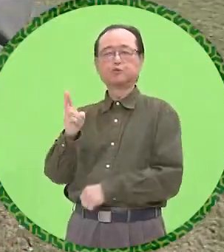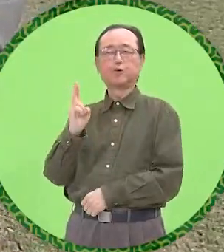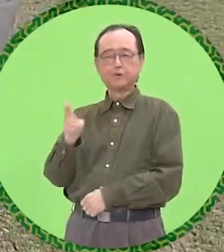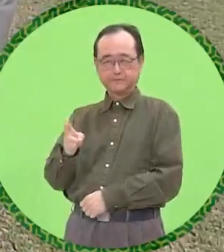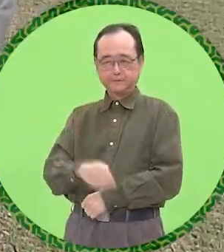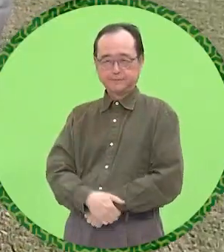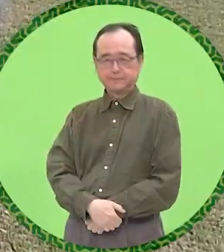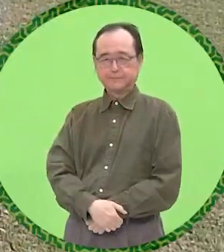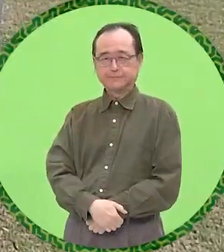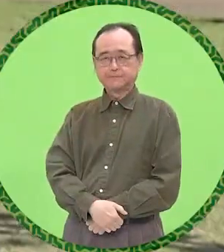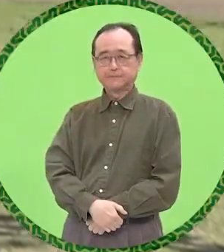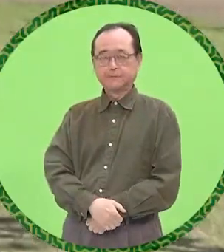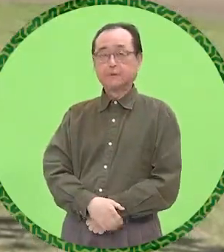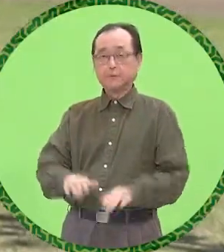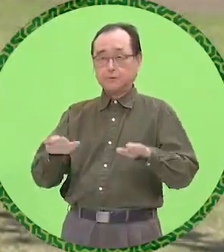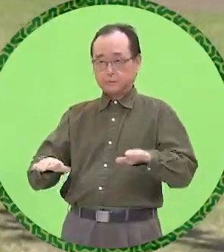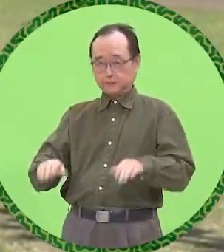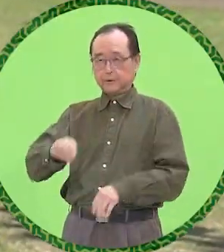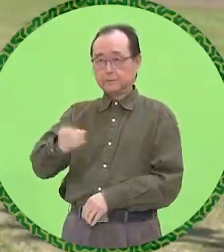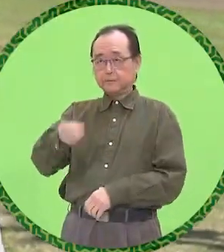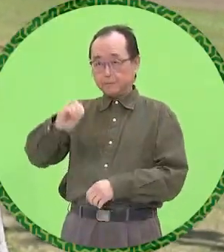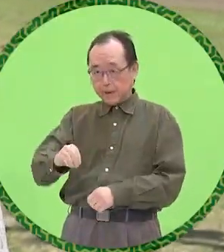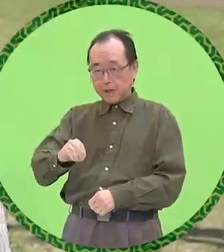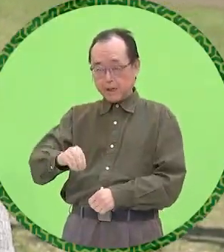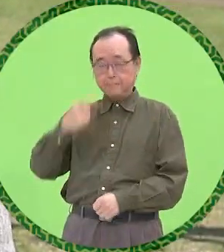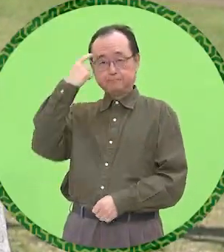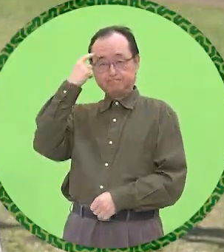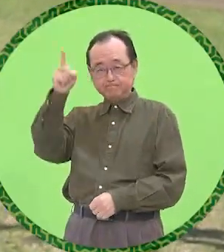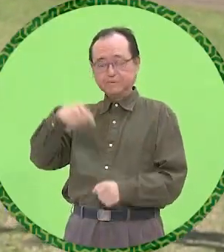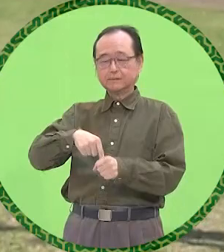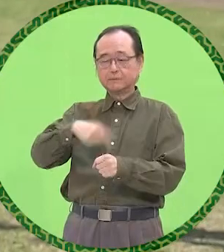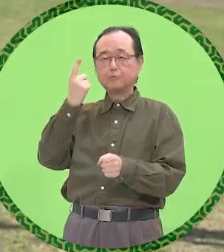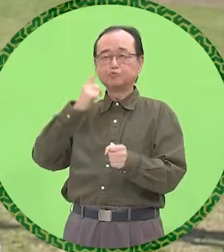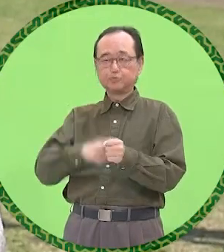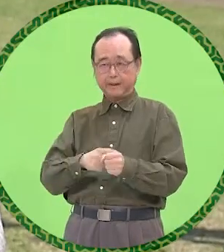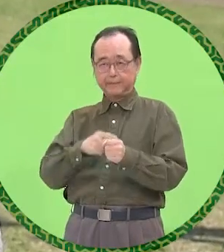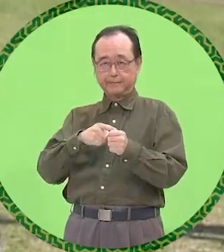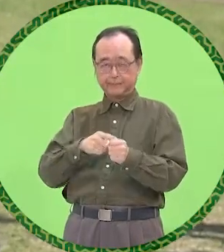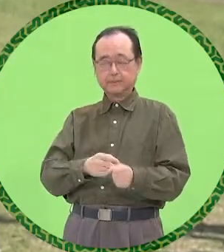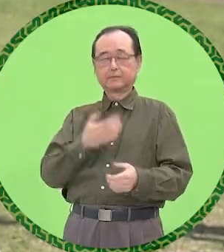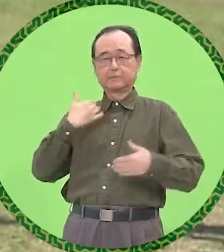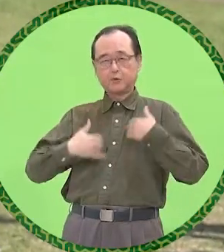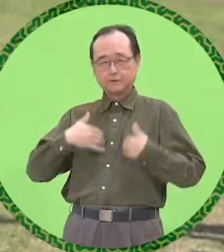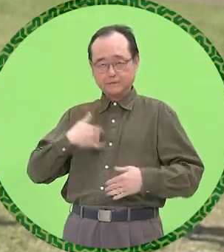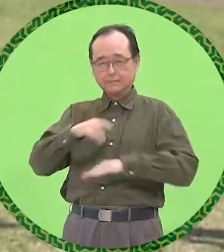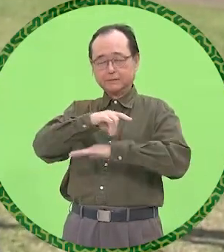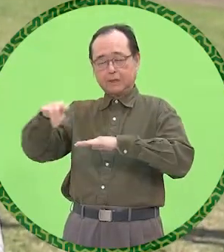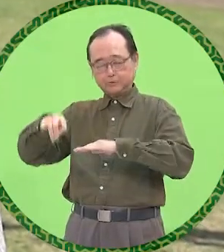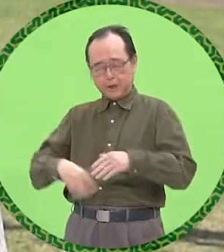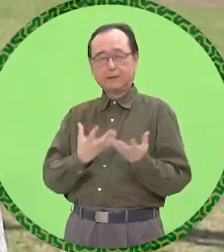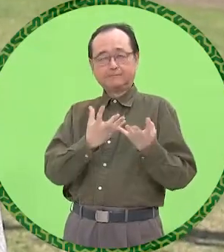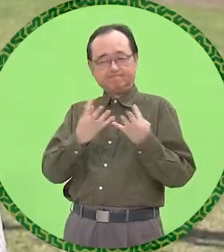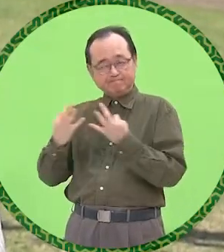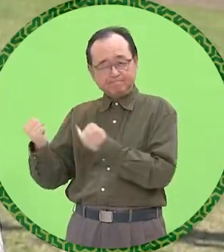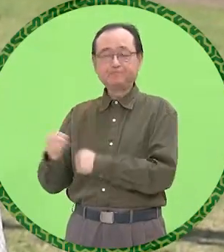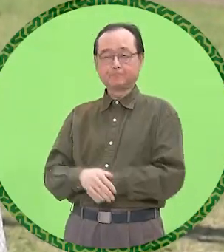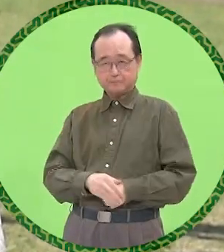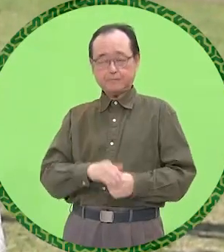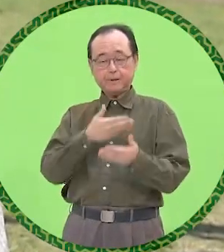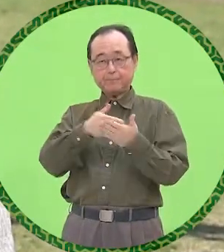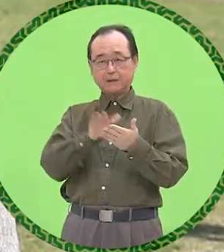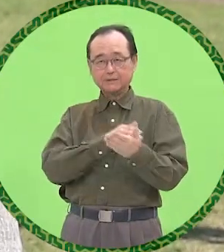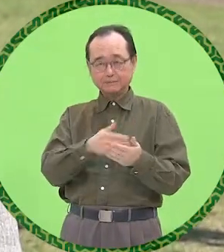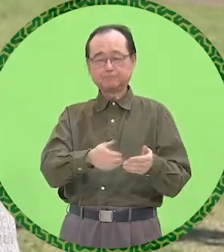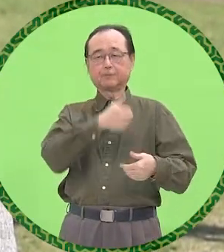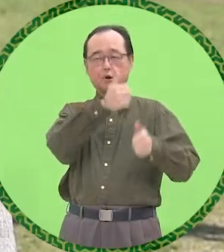ですよ。 こんにちは。 今年はけん玉発祥100周年ということで楽しい企画が満載です。ペイントコン